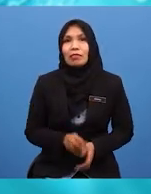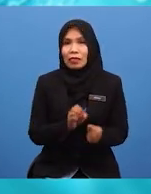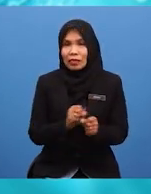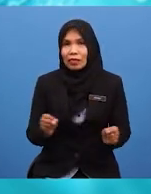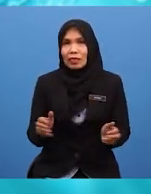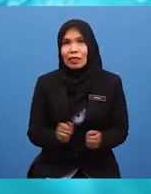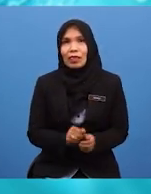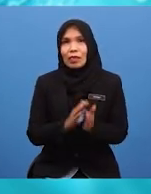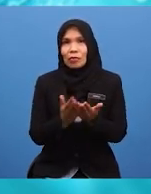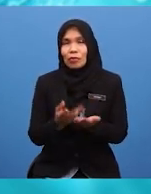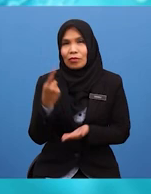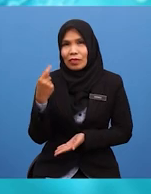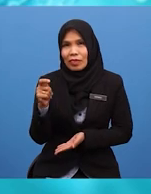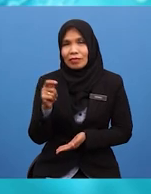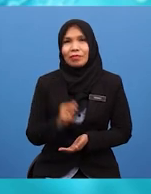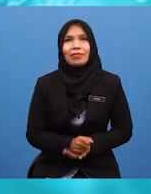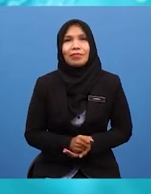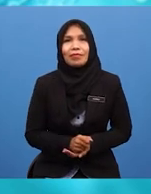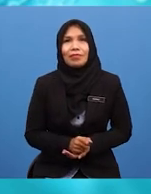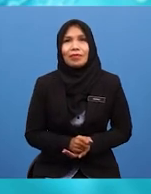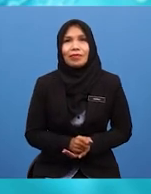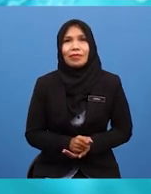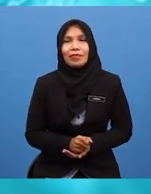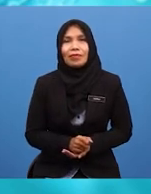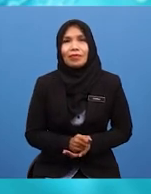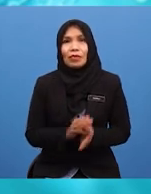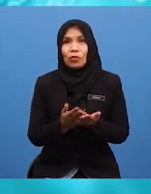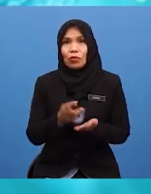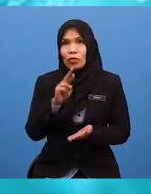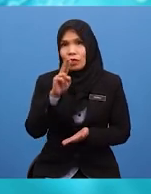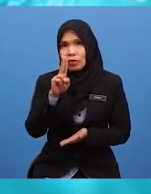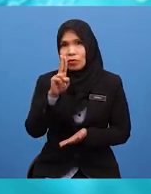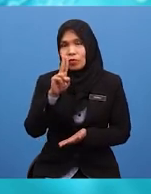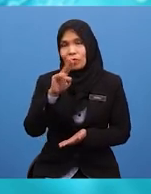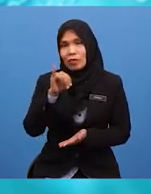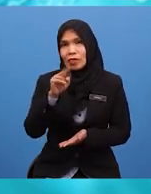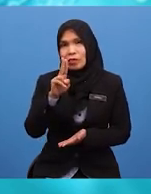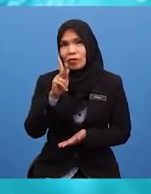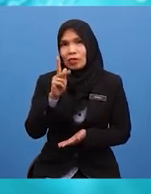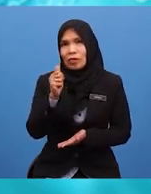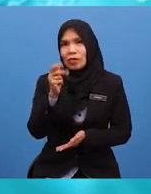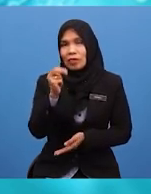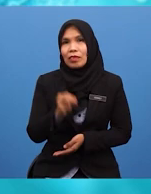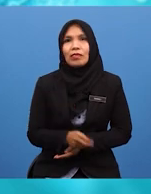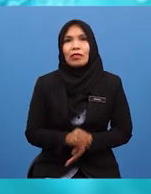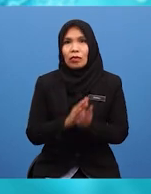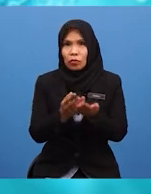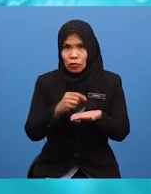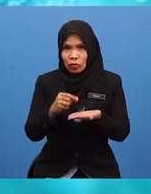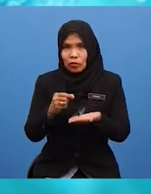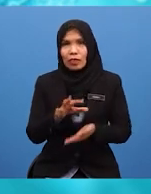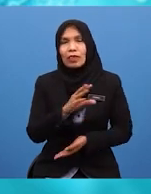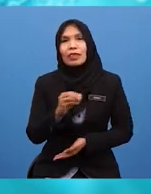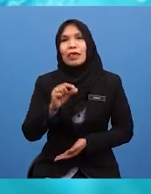teks atau buku rujukan, buku nota dan pen untuk membuat catatan sendiri.